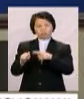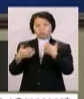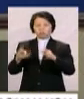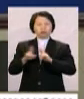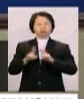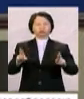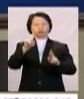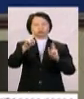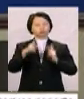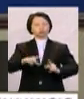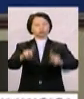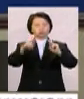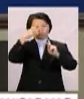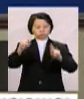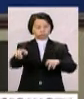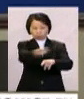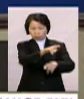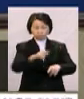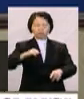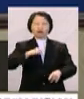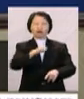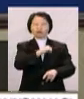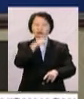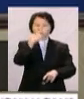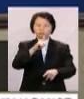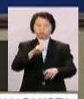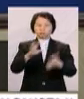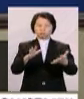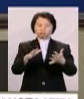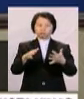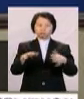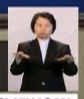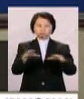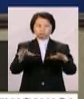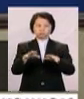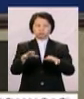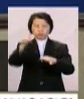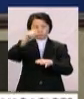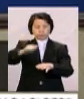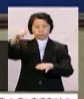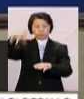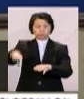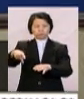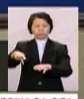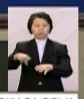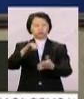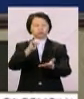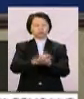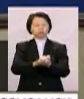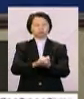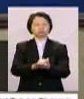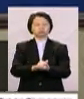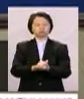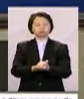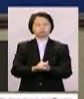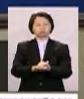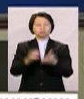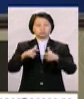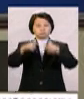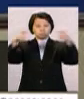satu platform untuk ahli koperasi bukan saja di Malaysia tetapi di peringkat Asia Pasifik. Kita panggil itu